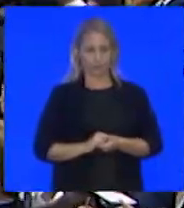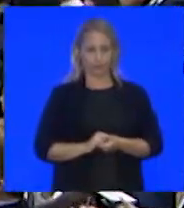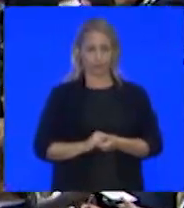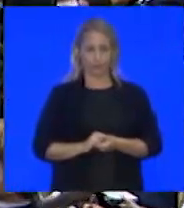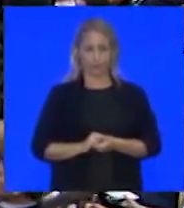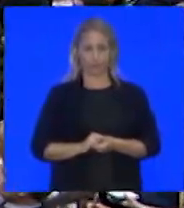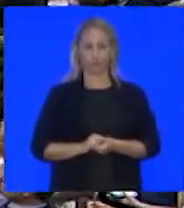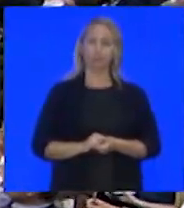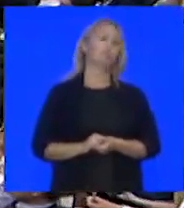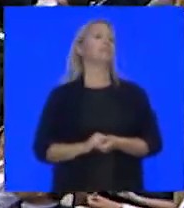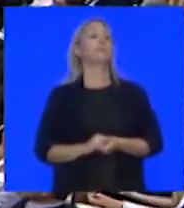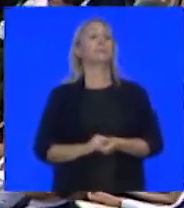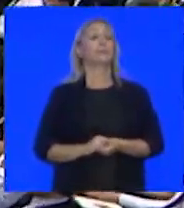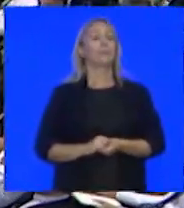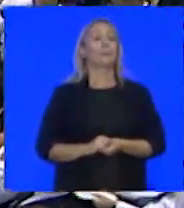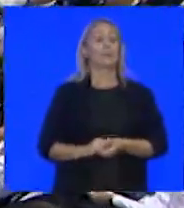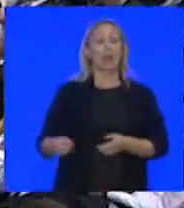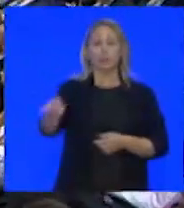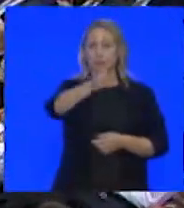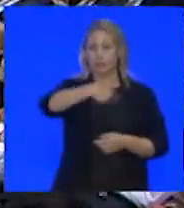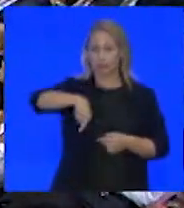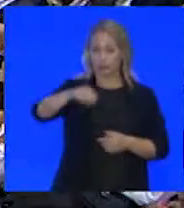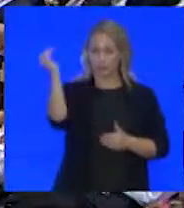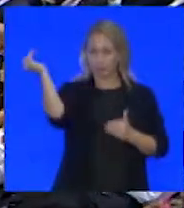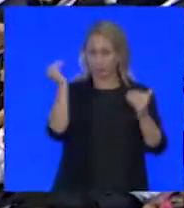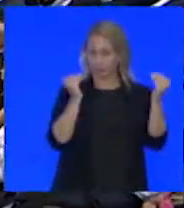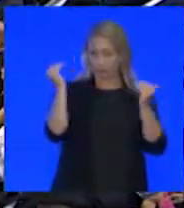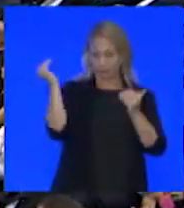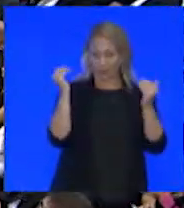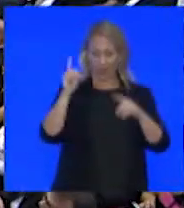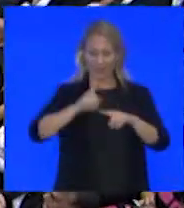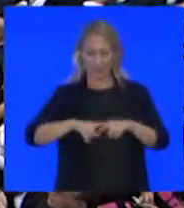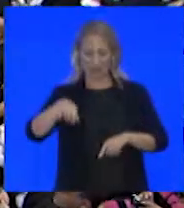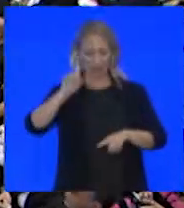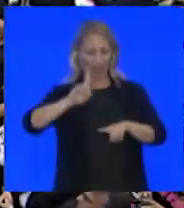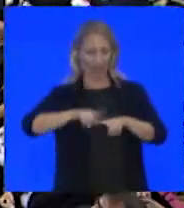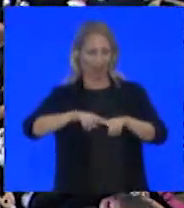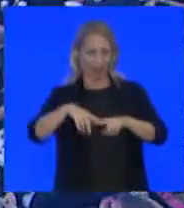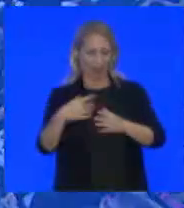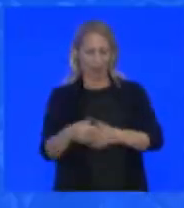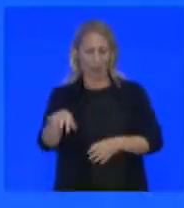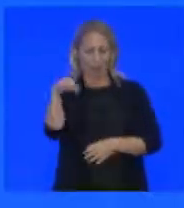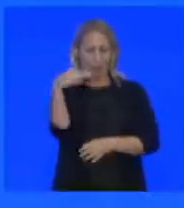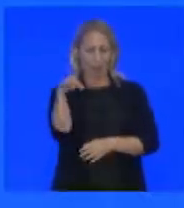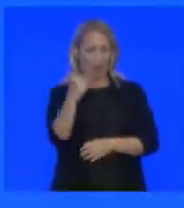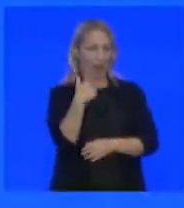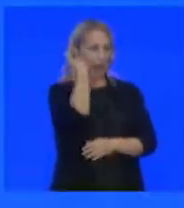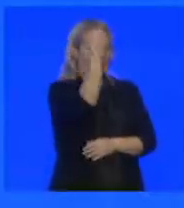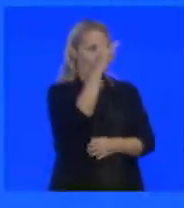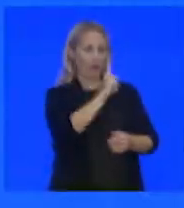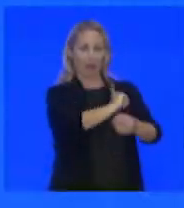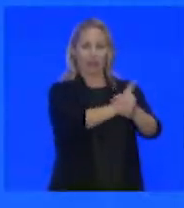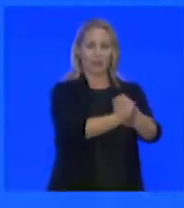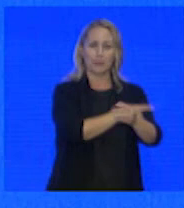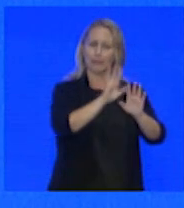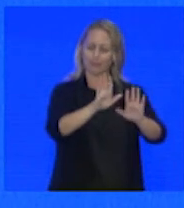Και σε όσους αμφισβητούν την διαπραγματευτική μας στρατηγική, τους συνιστώ να κάνουν λίγη